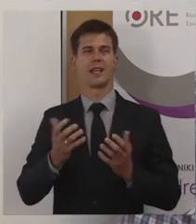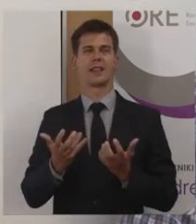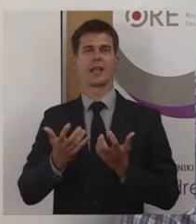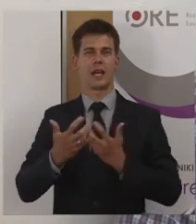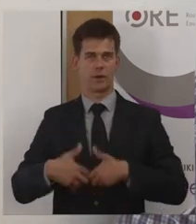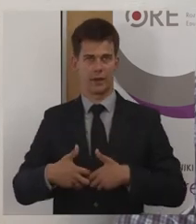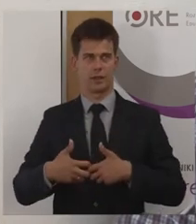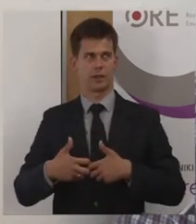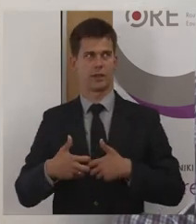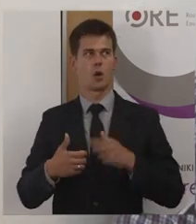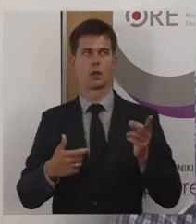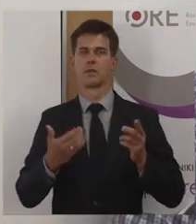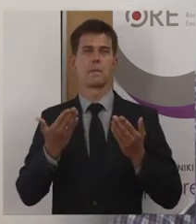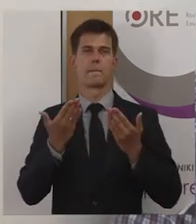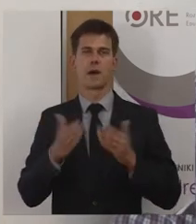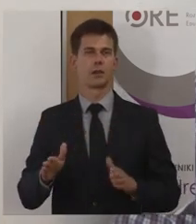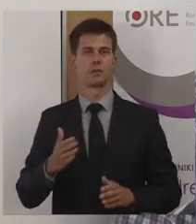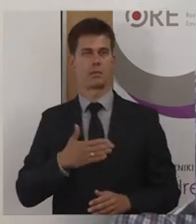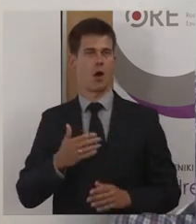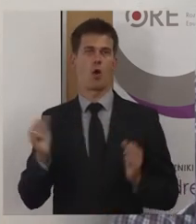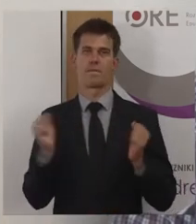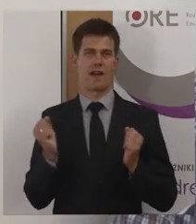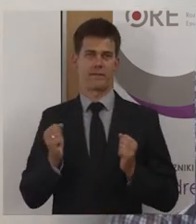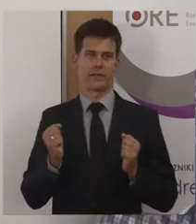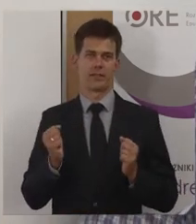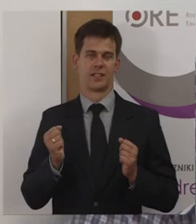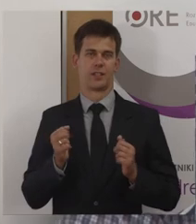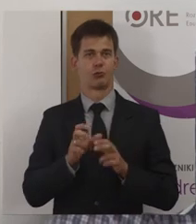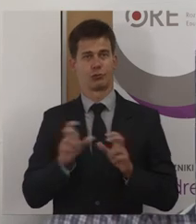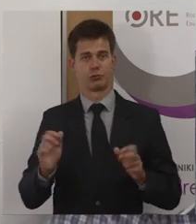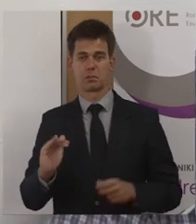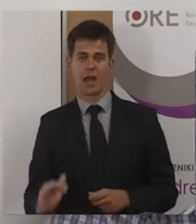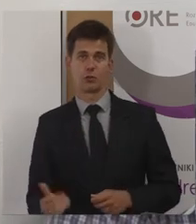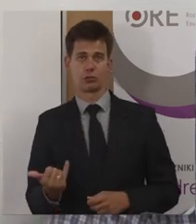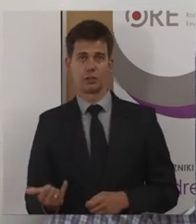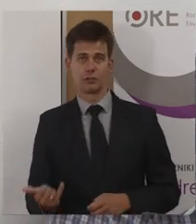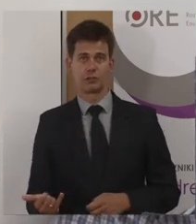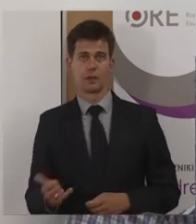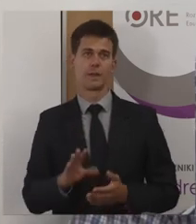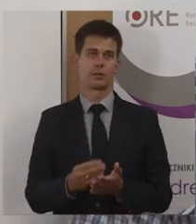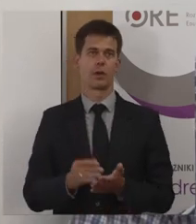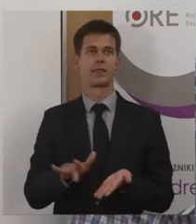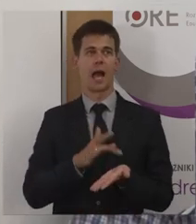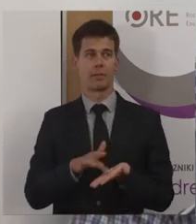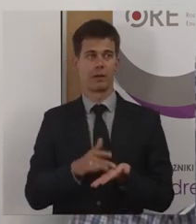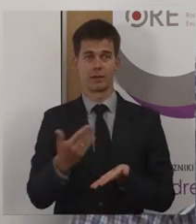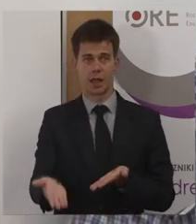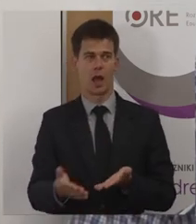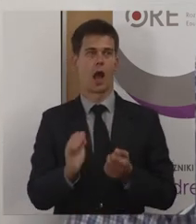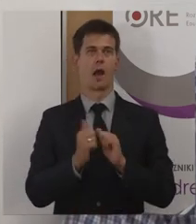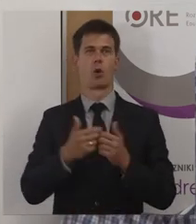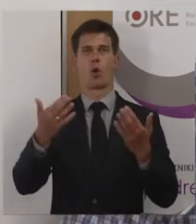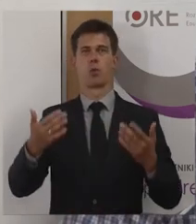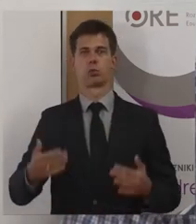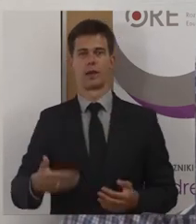zintegrowanego. Mam duże obawy do dania małym dzieciom tabletów, komputerów, żeby to nie